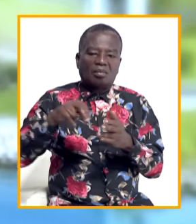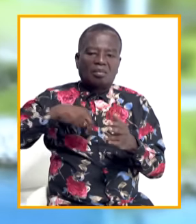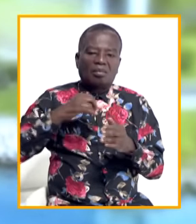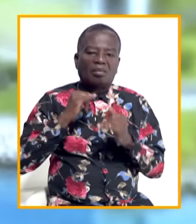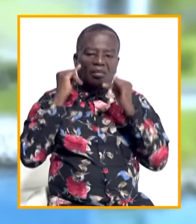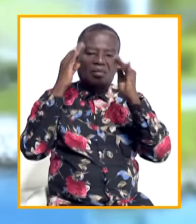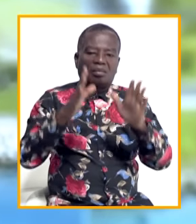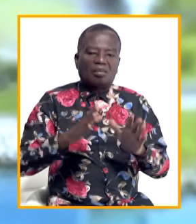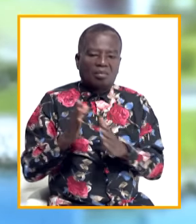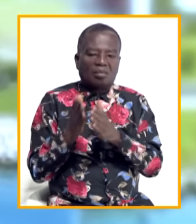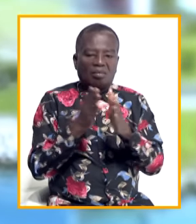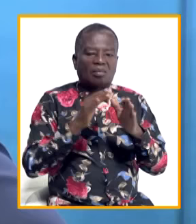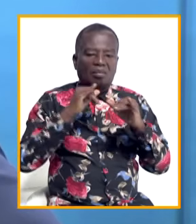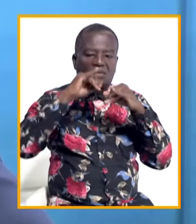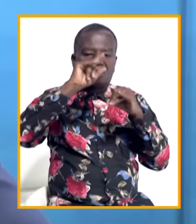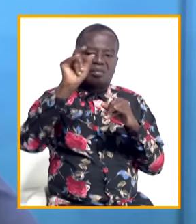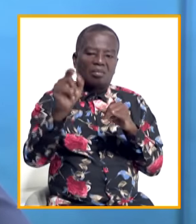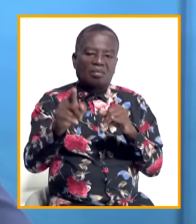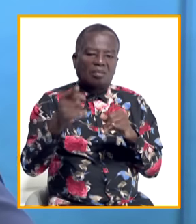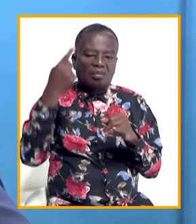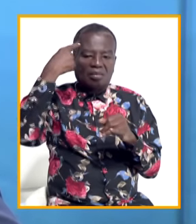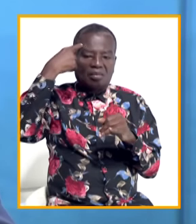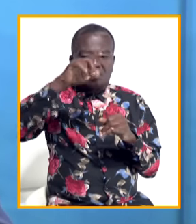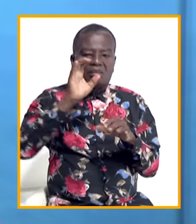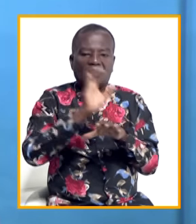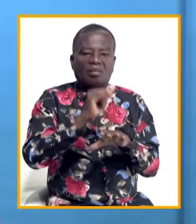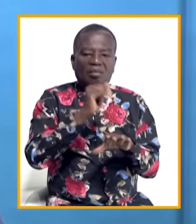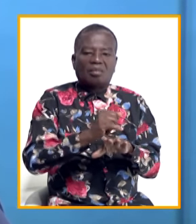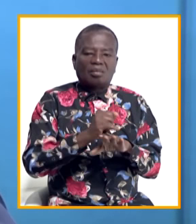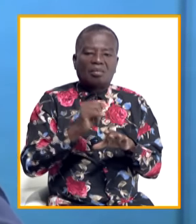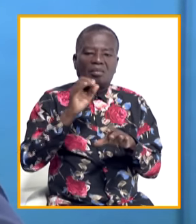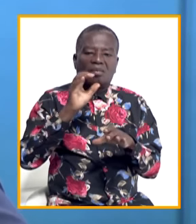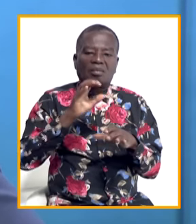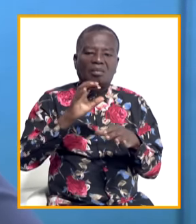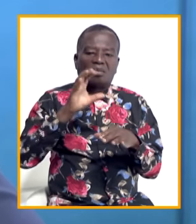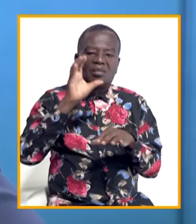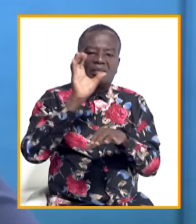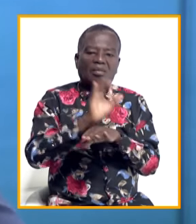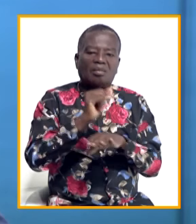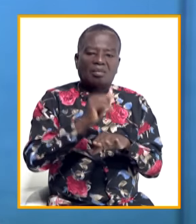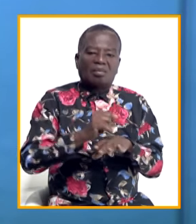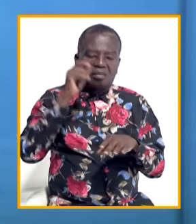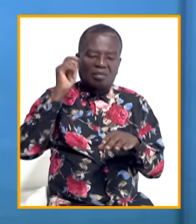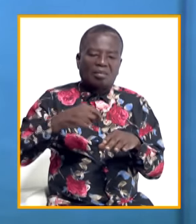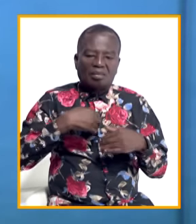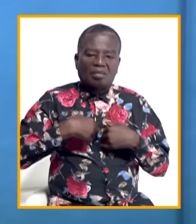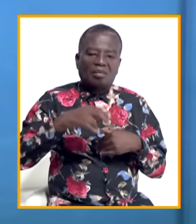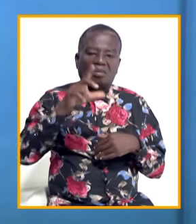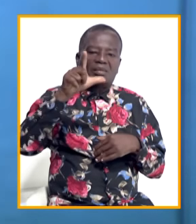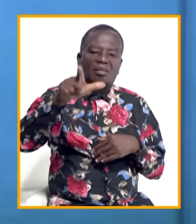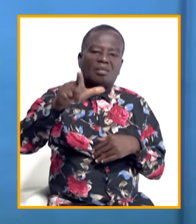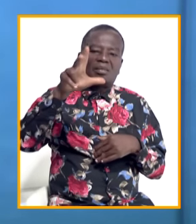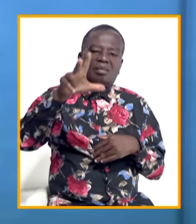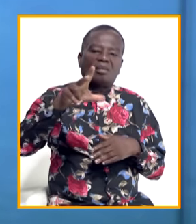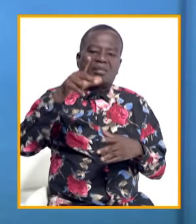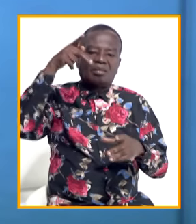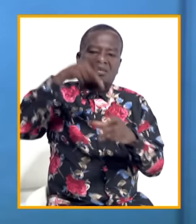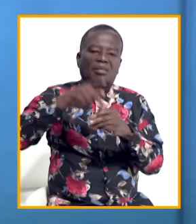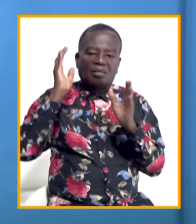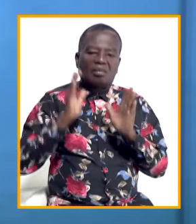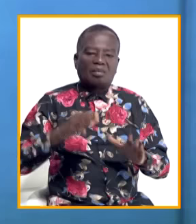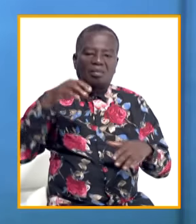Ivoiriens? Comment se préparent-ils? Alors, pour ce qui concerne la Côte d'Ivoire devrait compter 23 participants dans